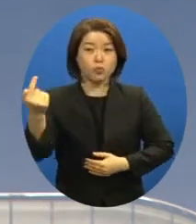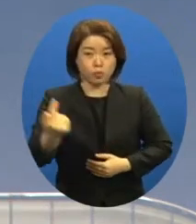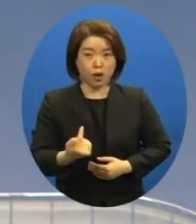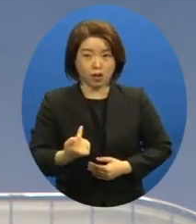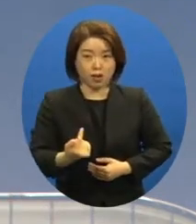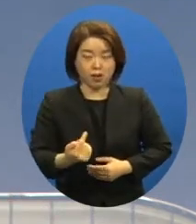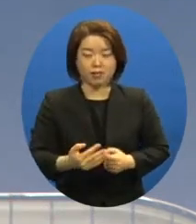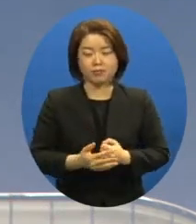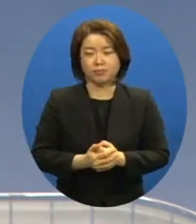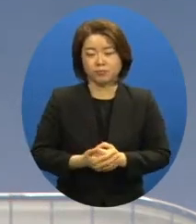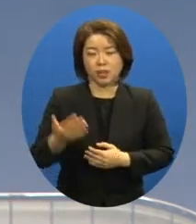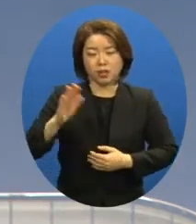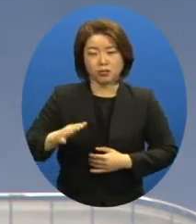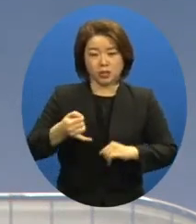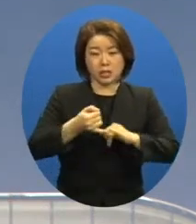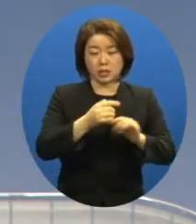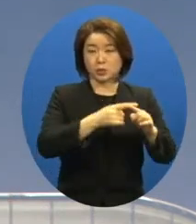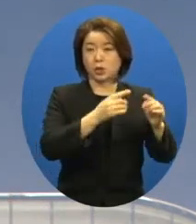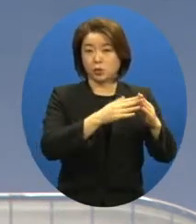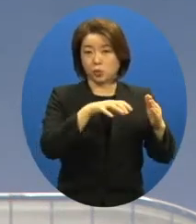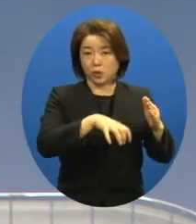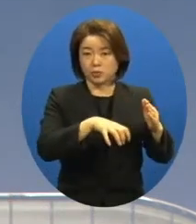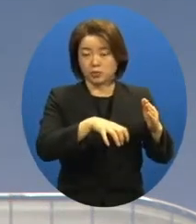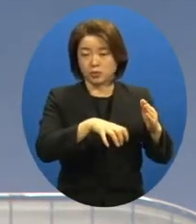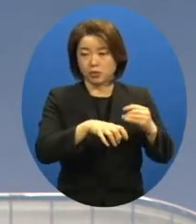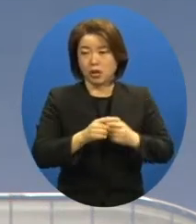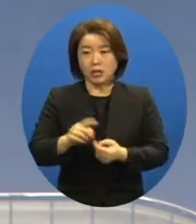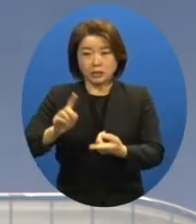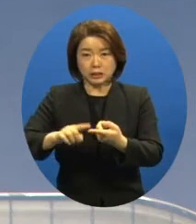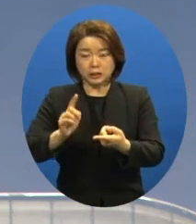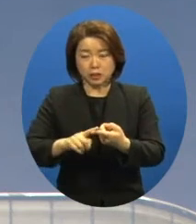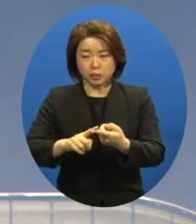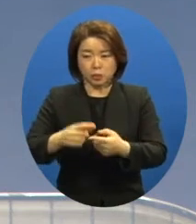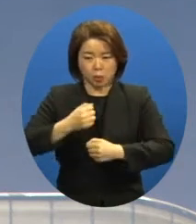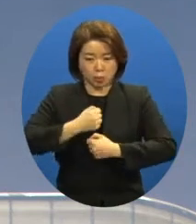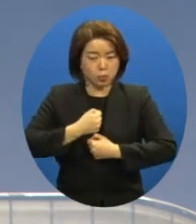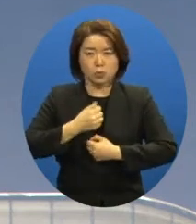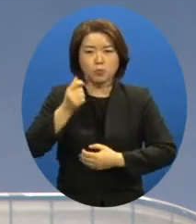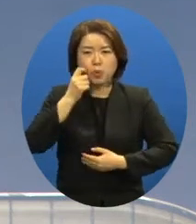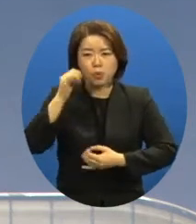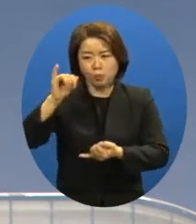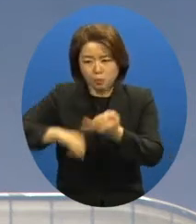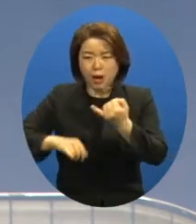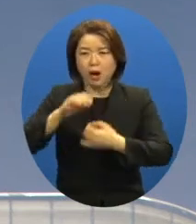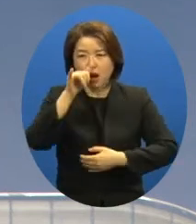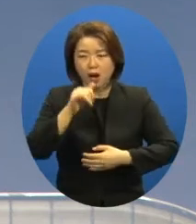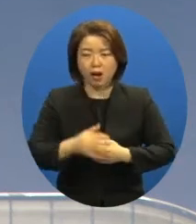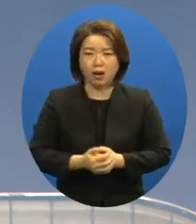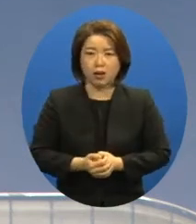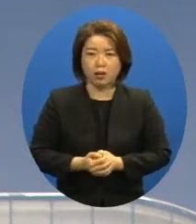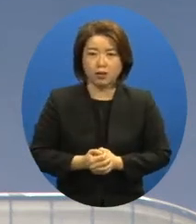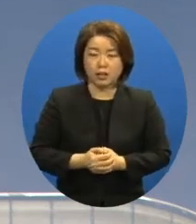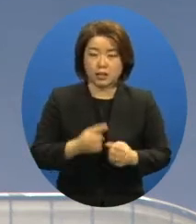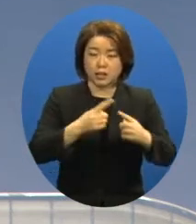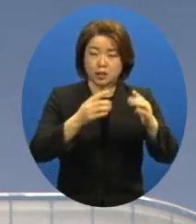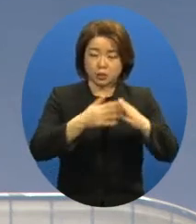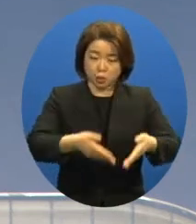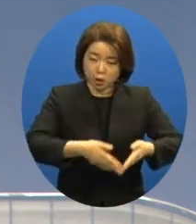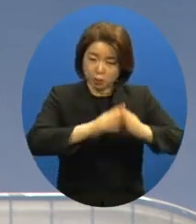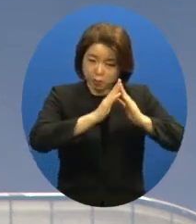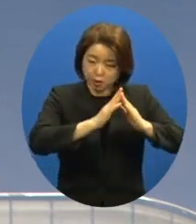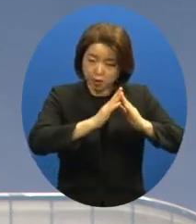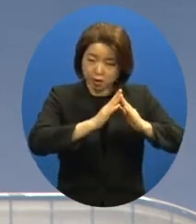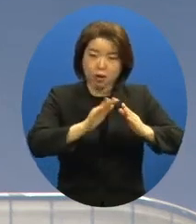그런데 약속한 교회에서 그 약속을 제대로 지켜주지를 못해서 교회를 개척해야